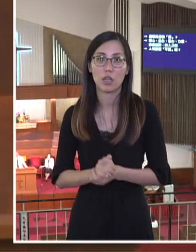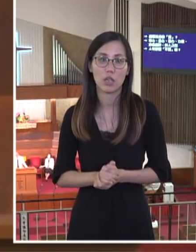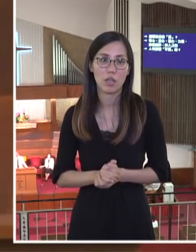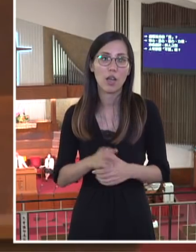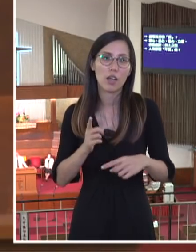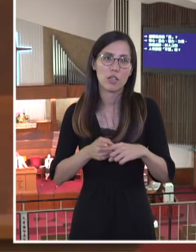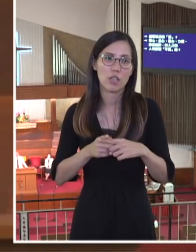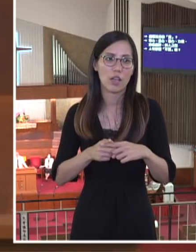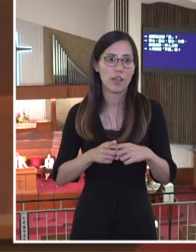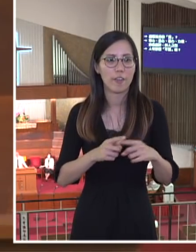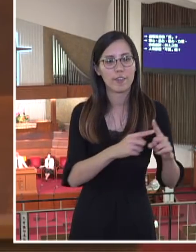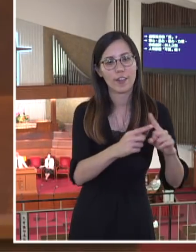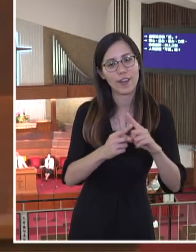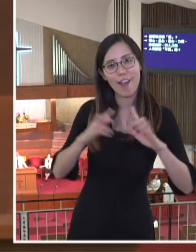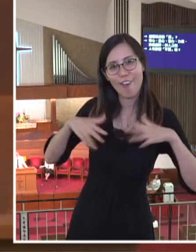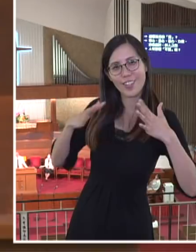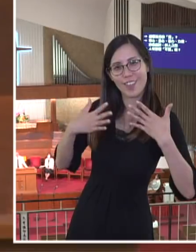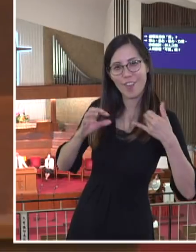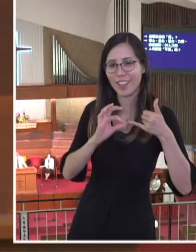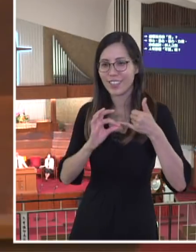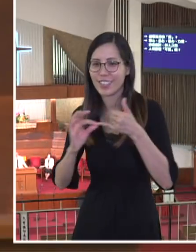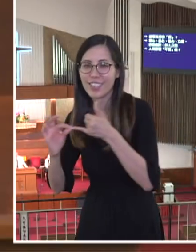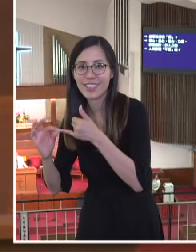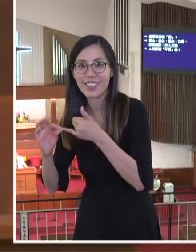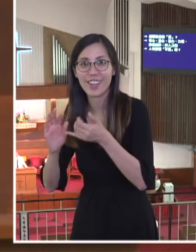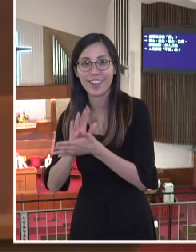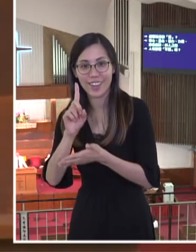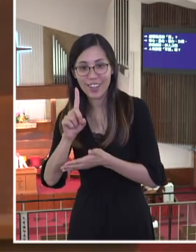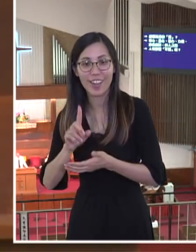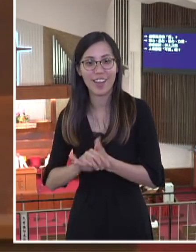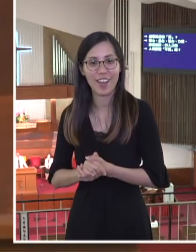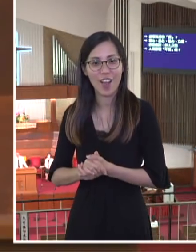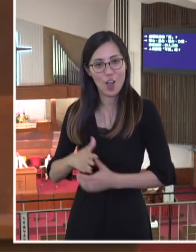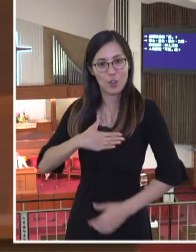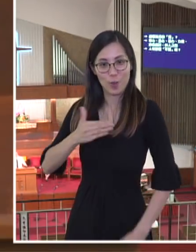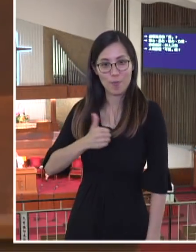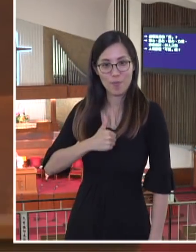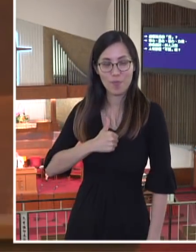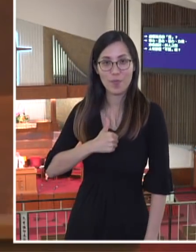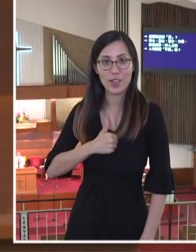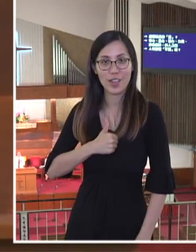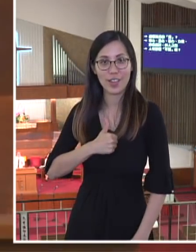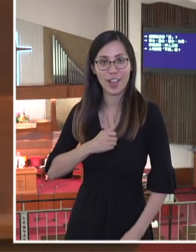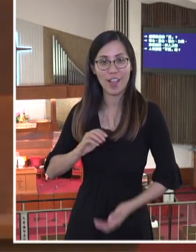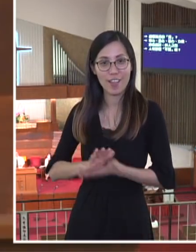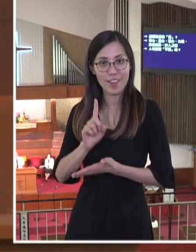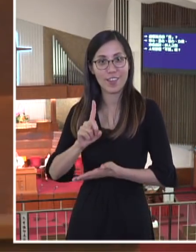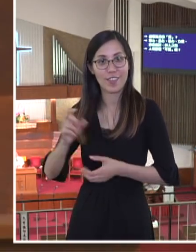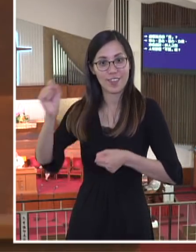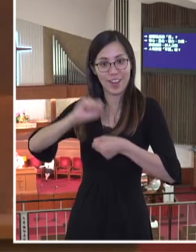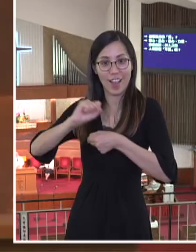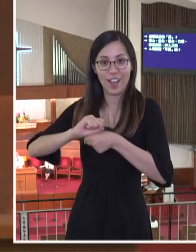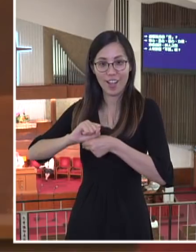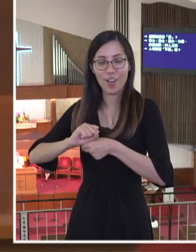愁。你估计是不是过因为延期多一年就会很高兴呢？多一年的准备啊，多一年的去操练啊，即